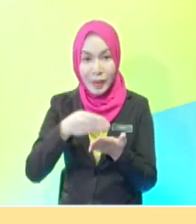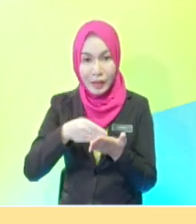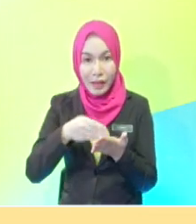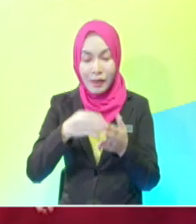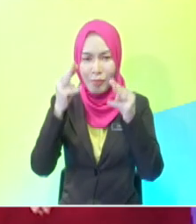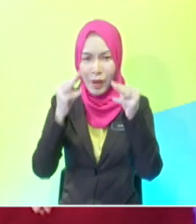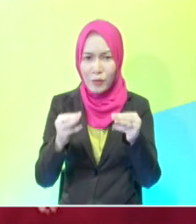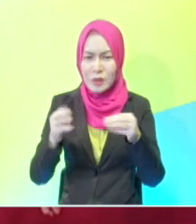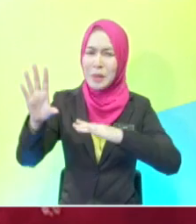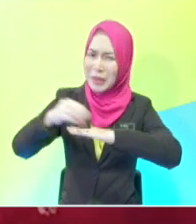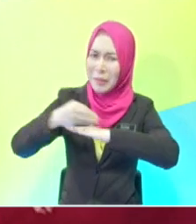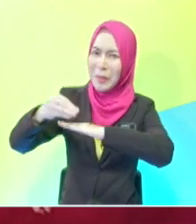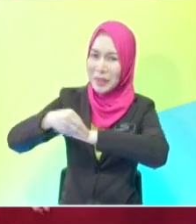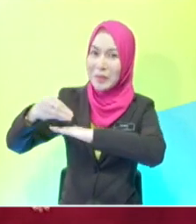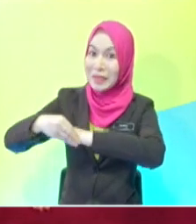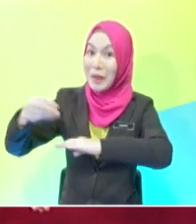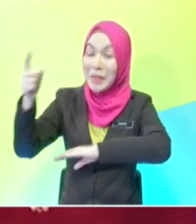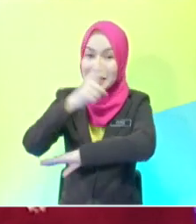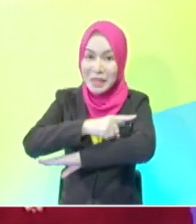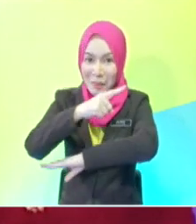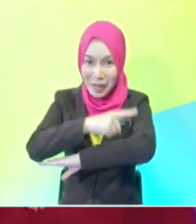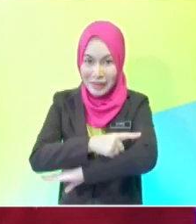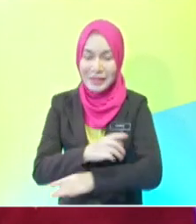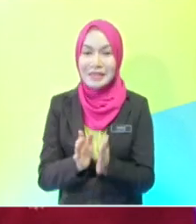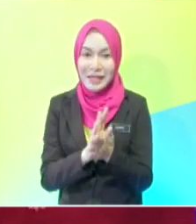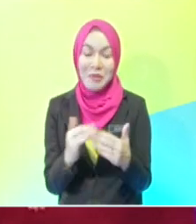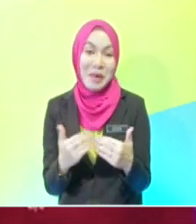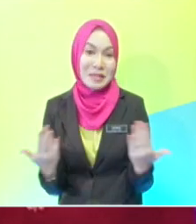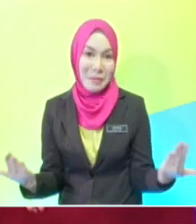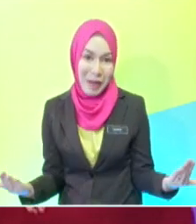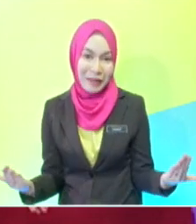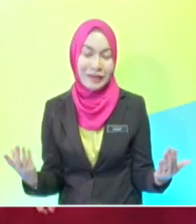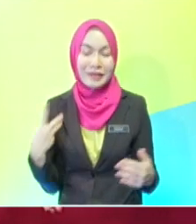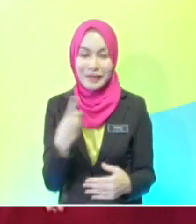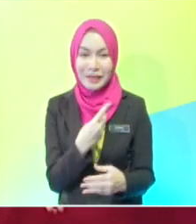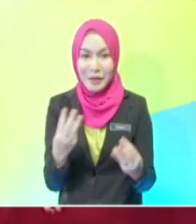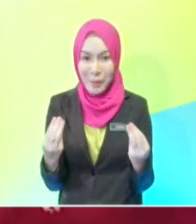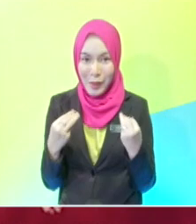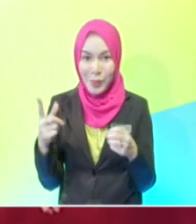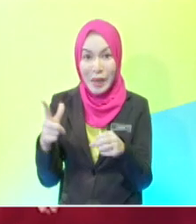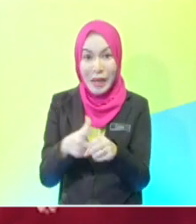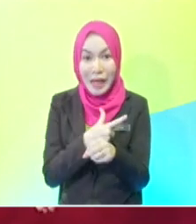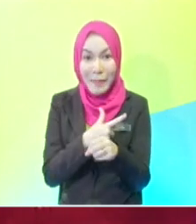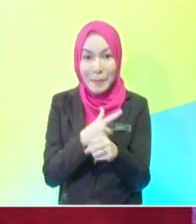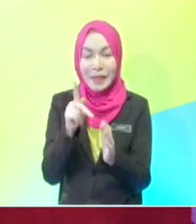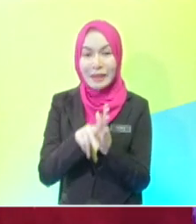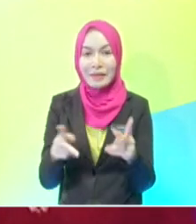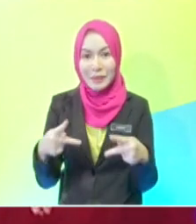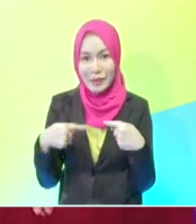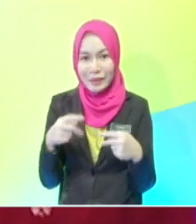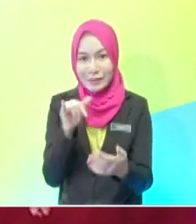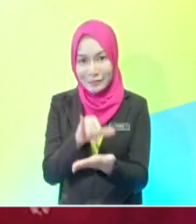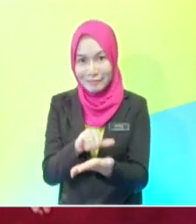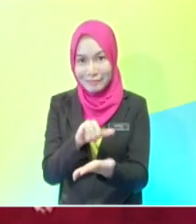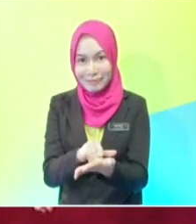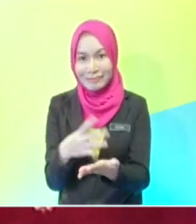kita memenuhi keperluan itu dengan adanya GMF nih kita boleh hasilkan makanan pada quantity yang banyak